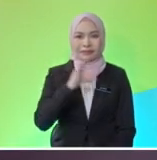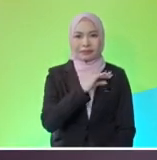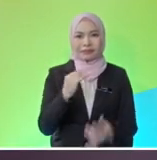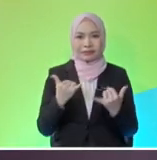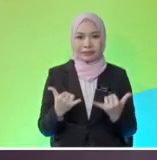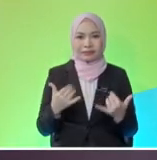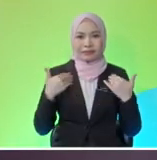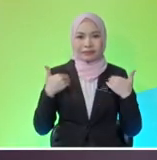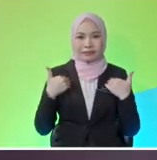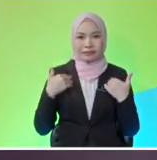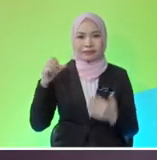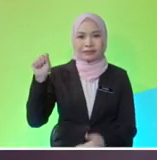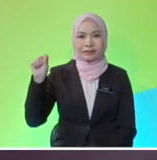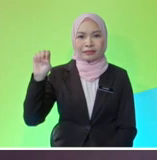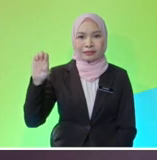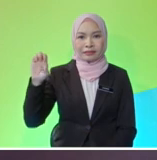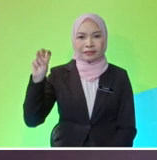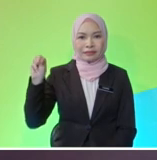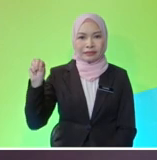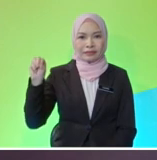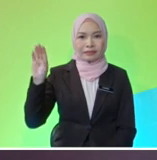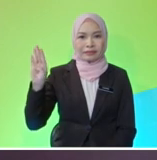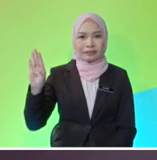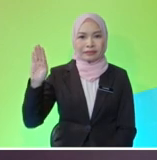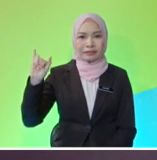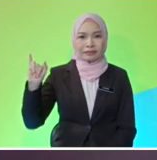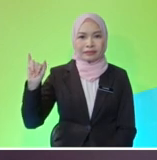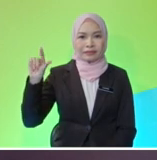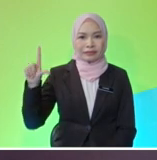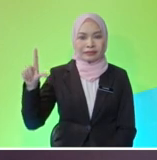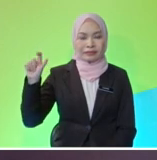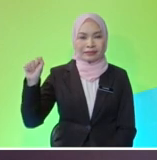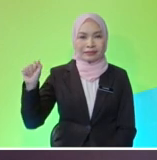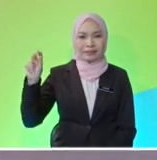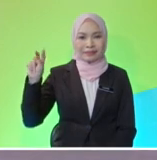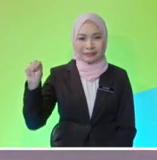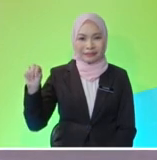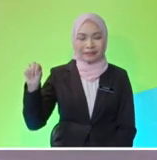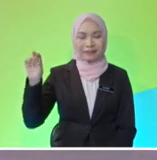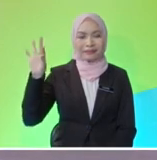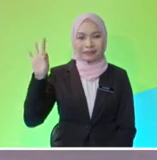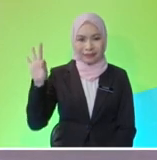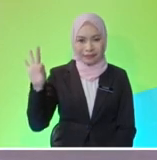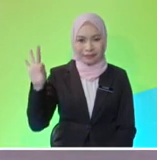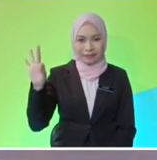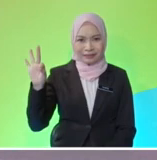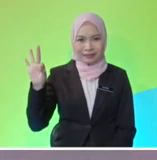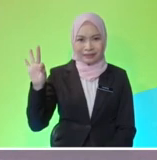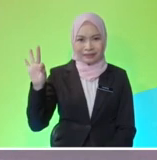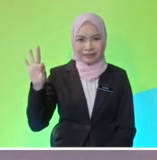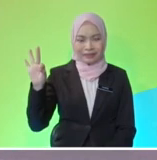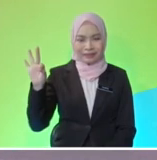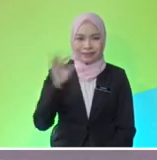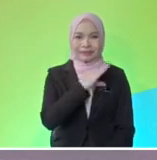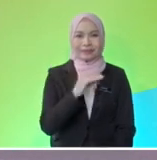9. Okey, cikgu, kita tengok di manakah angka 9 ni? Okey, di sini betul, angka